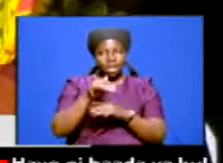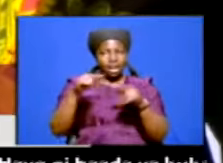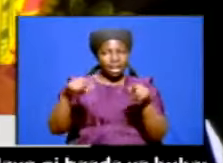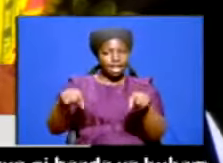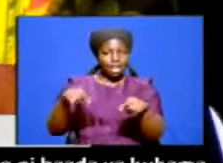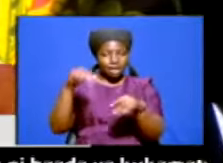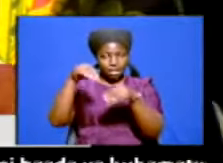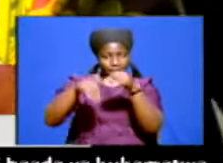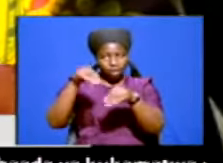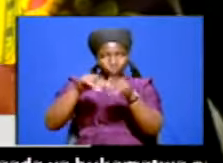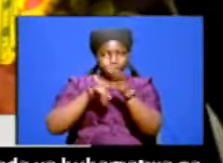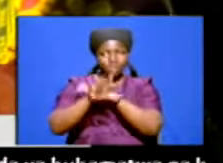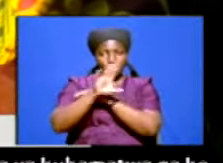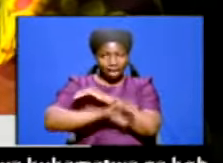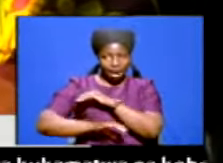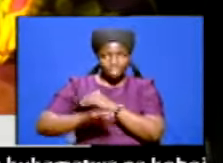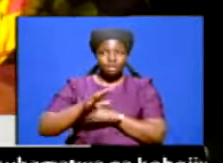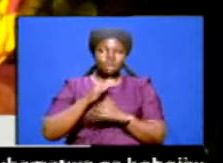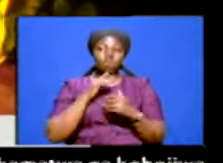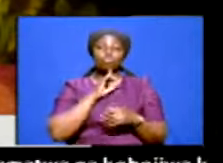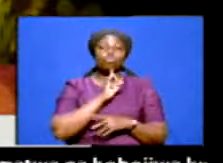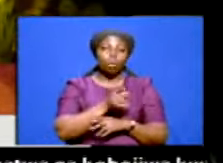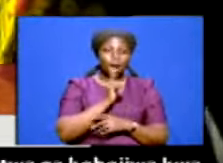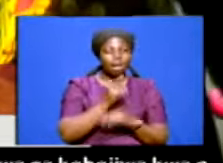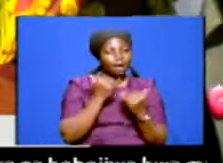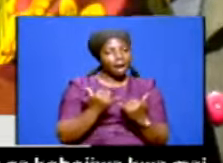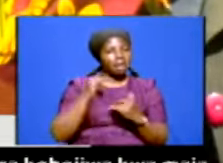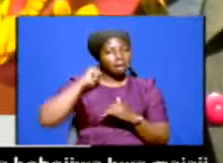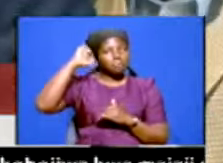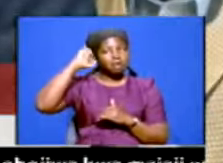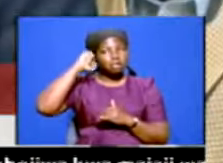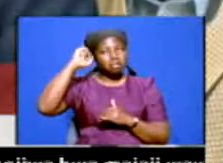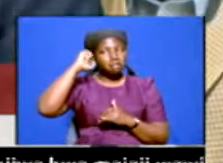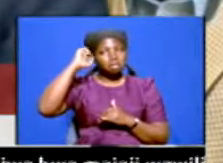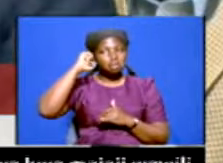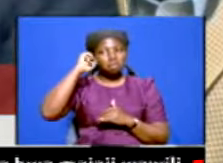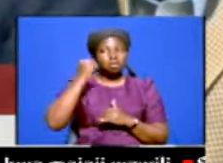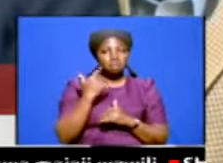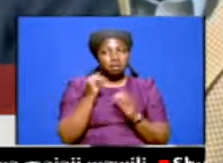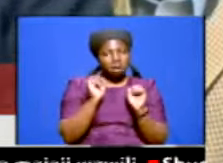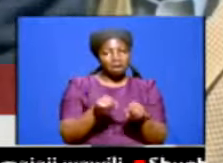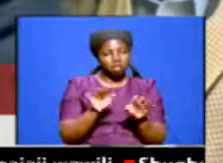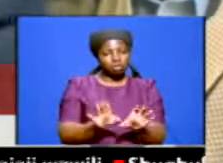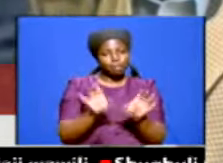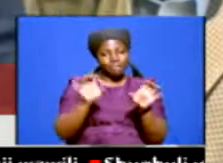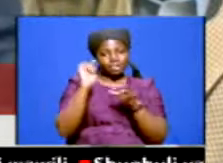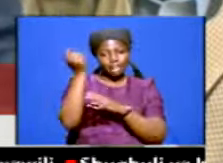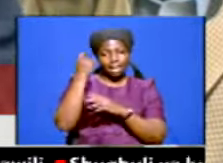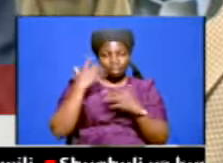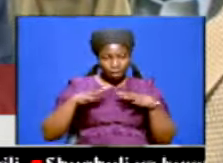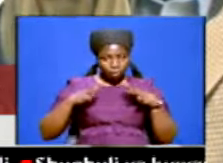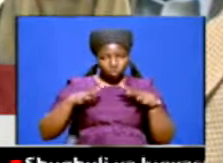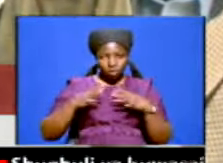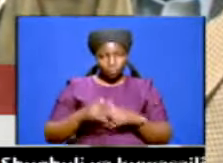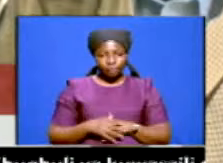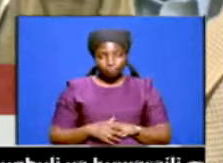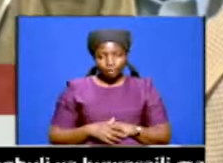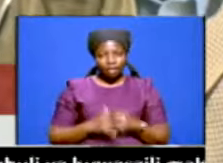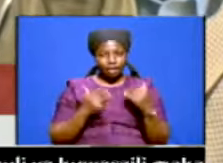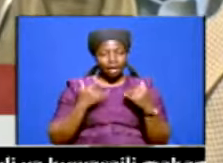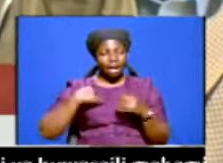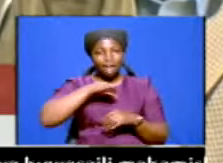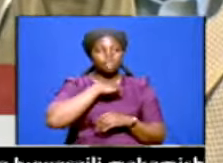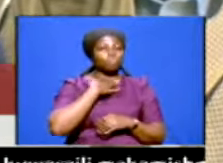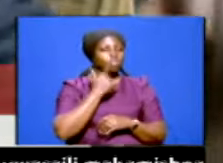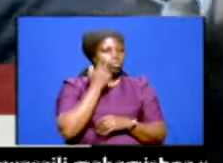kwamba mazingira yaliyoko ya kisiasa huenda yakawagawanyisha wa Kenya. Tunataka kuona that